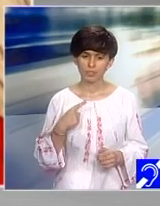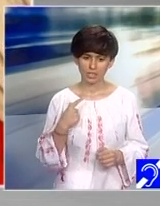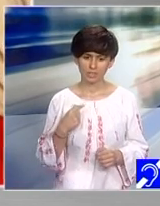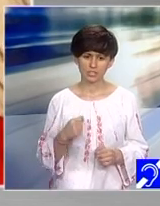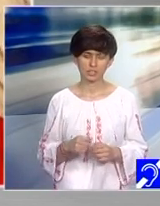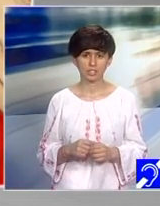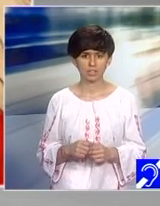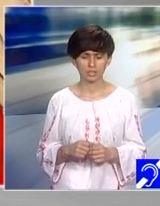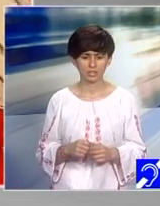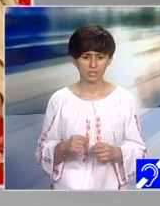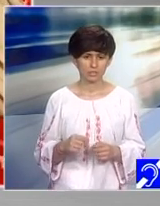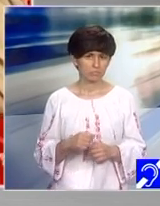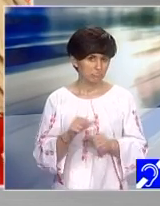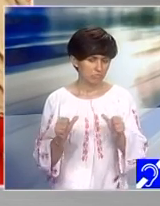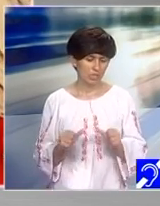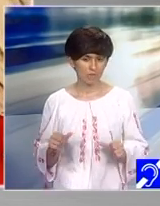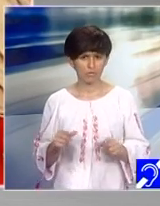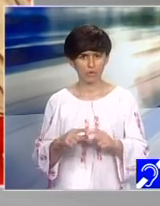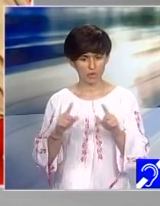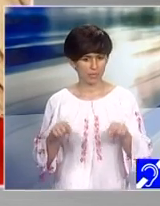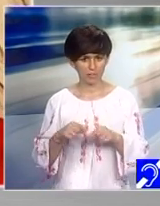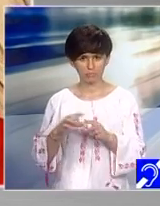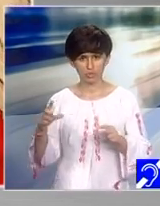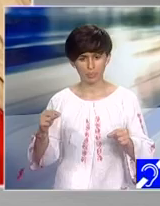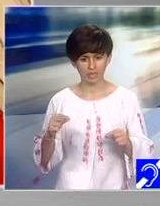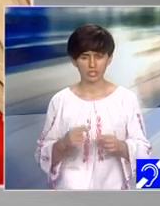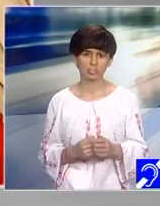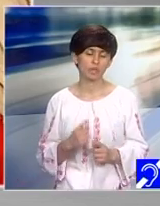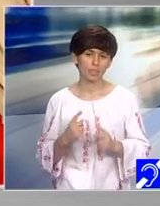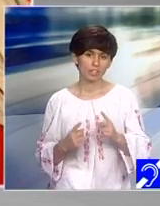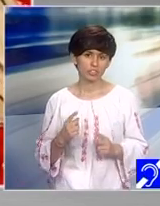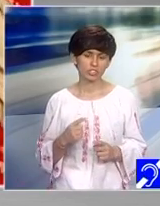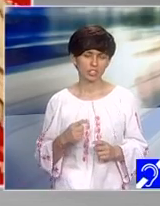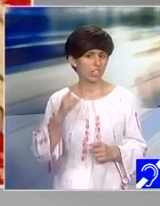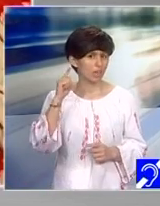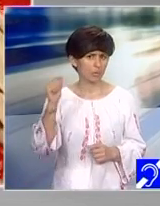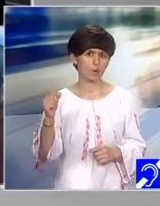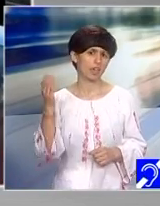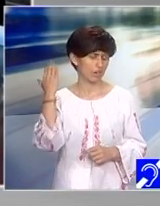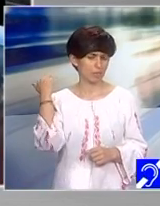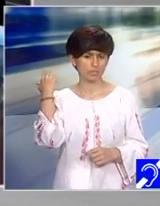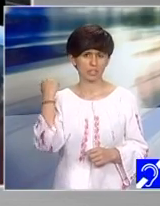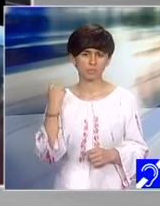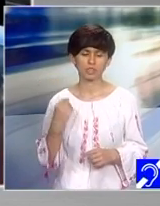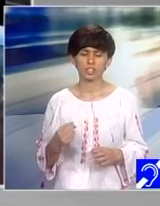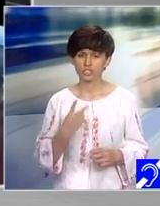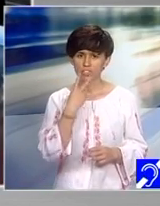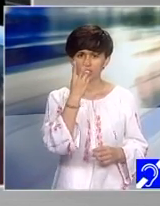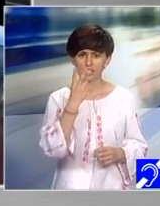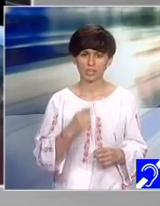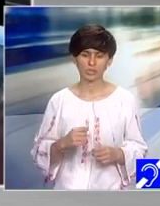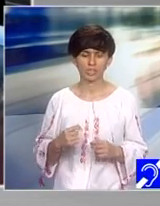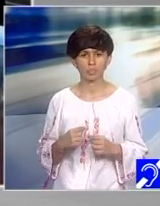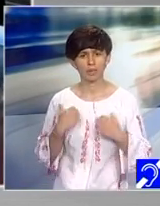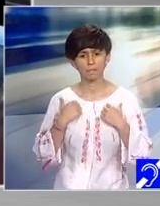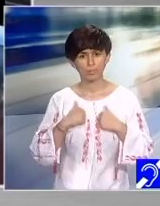geometrice, așa cum cu cât mergem mai în urmă și găsim, ne uităm la piese mai vechi, în